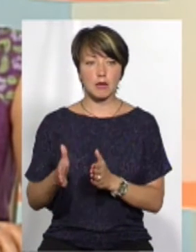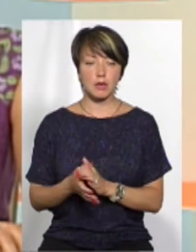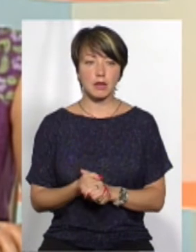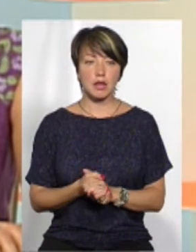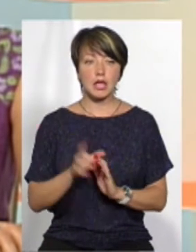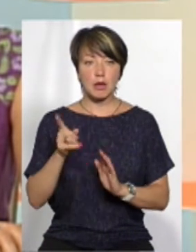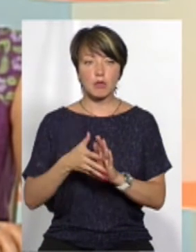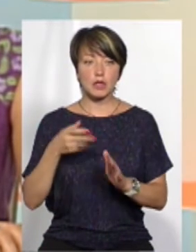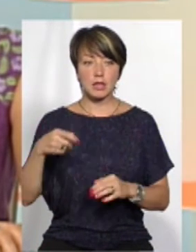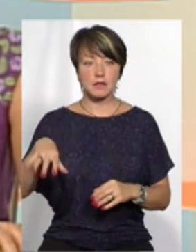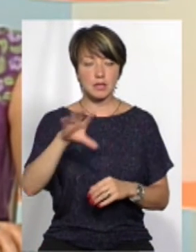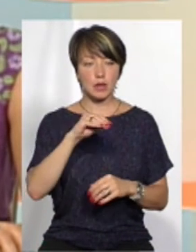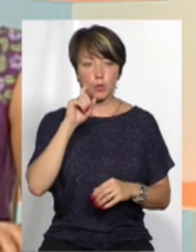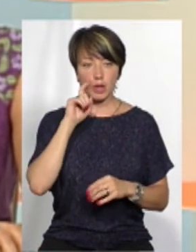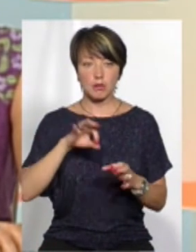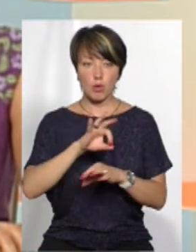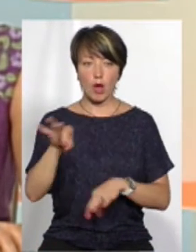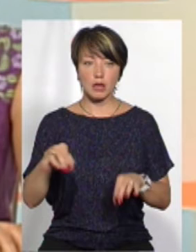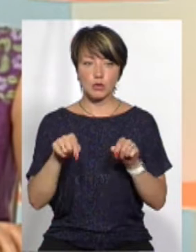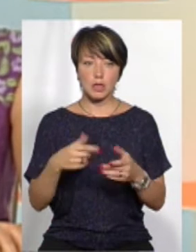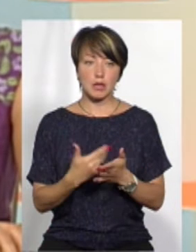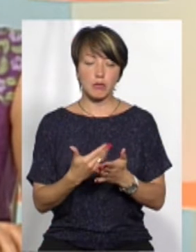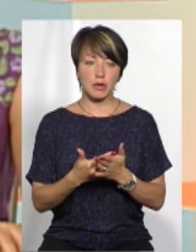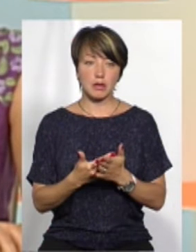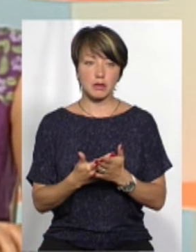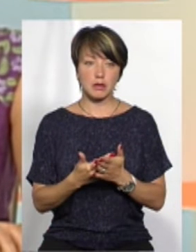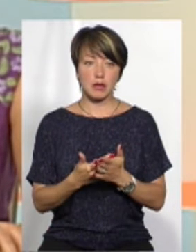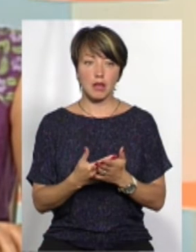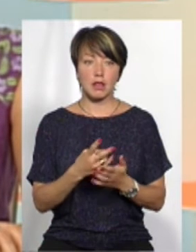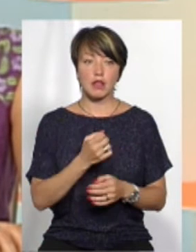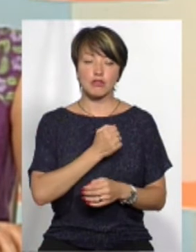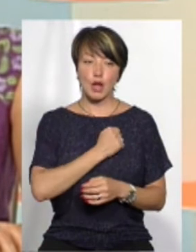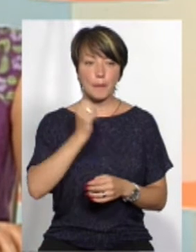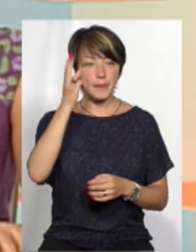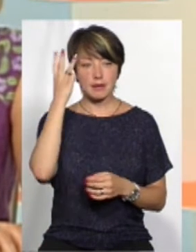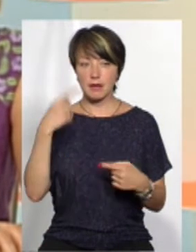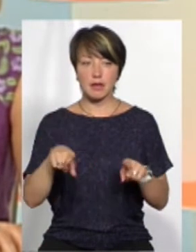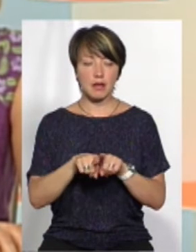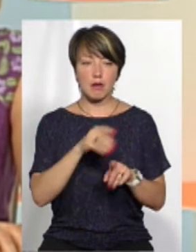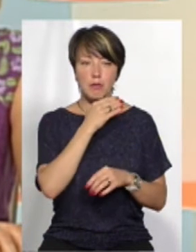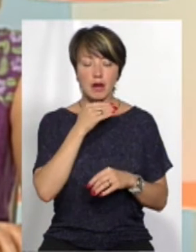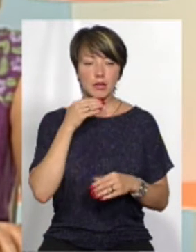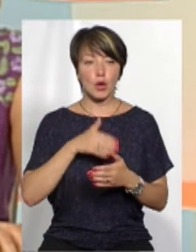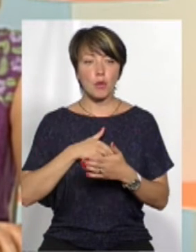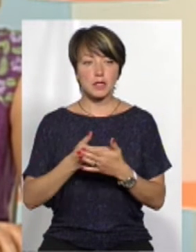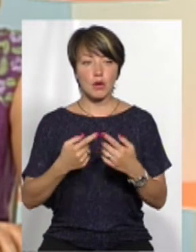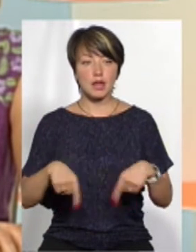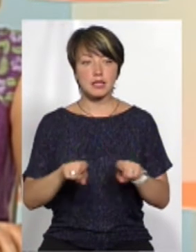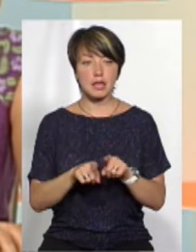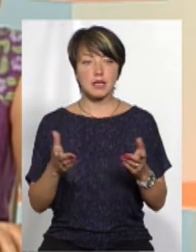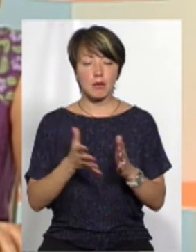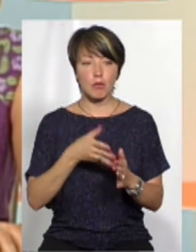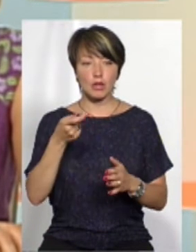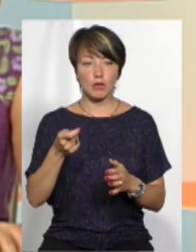бо там подають зі всієї України проекти. А сюди, наприклад, на жаль, в Хмельницькому не так багато громадських